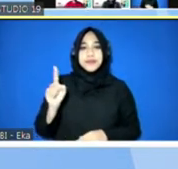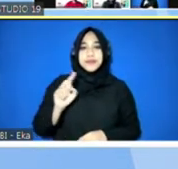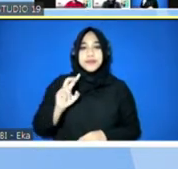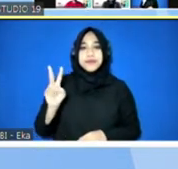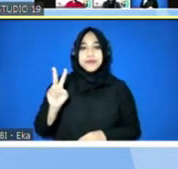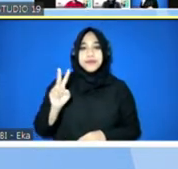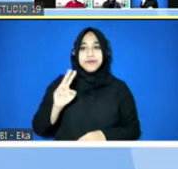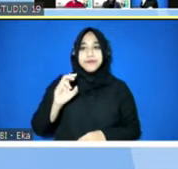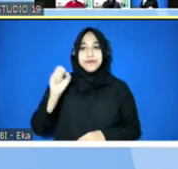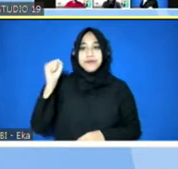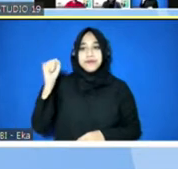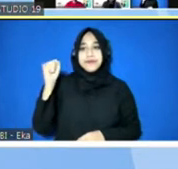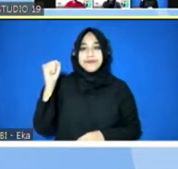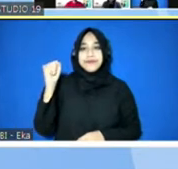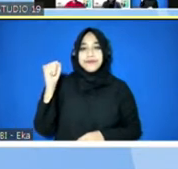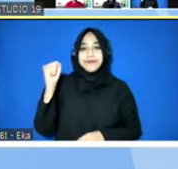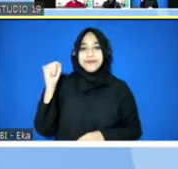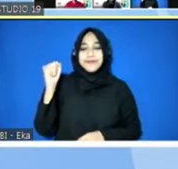1, 2, 3.